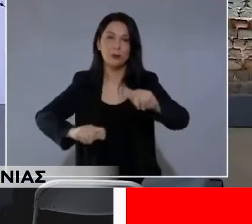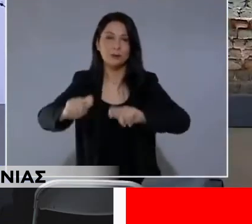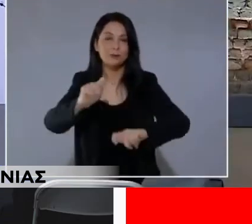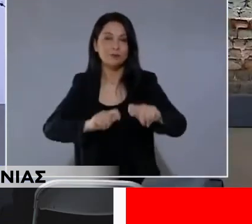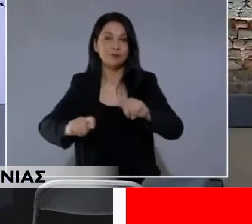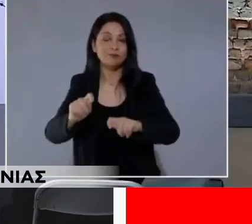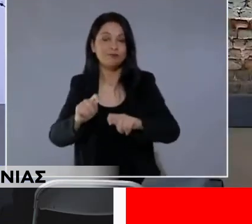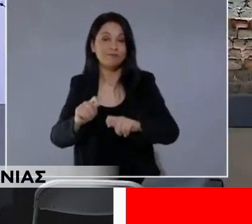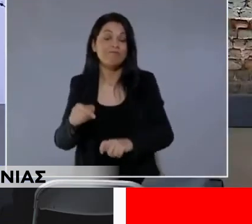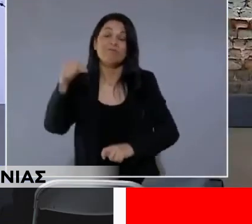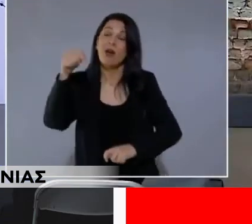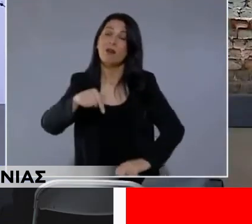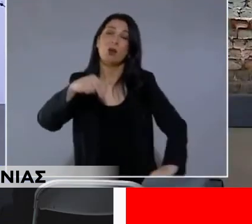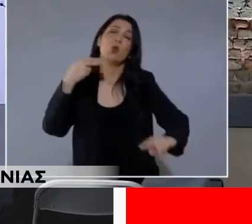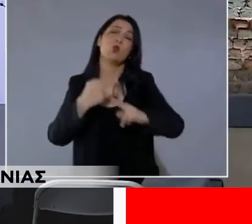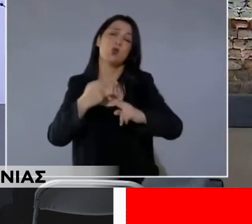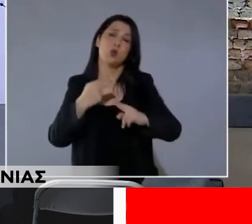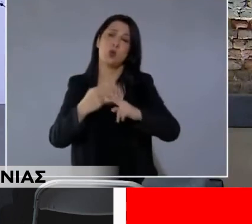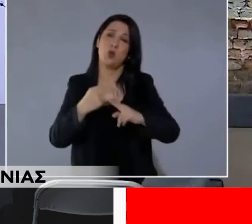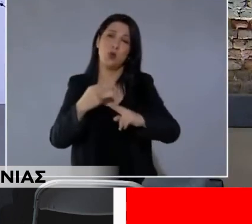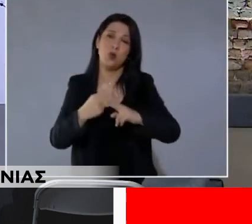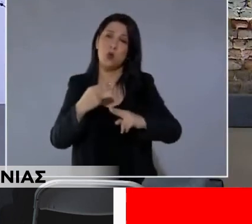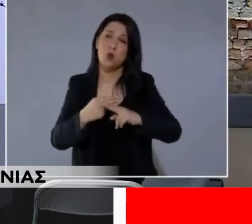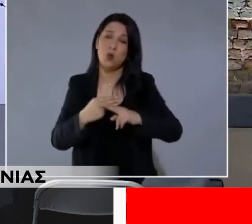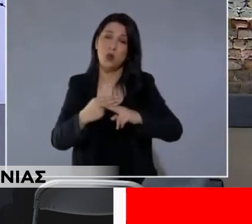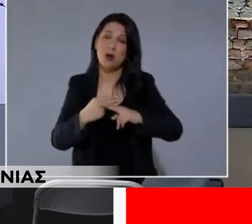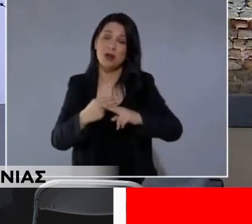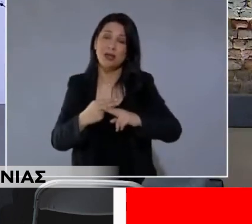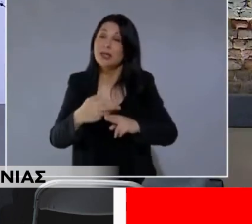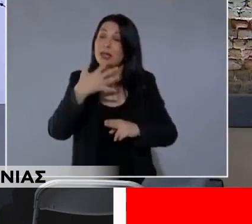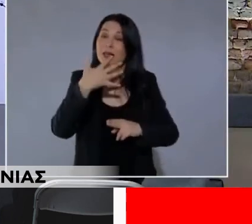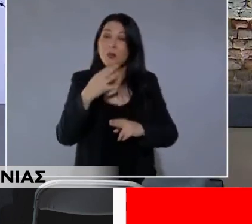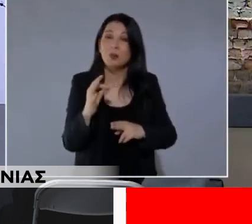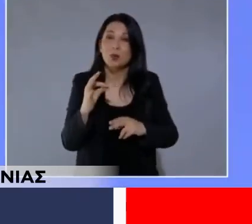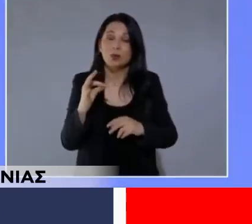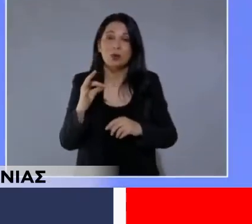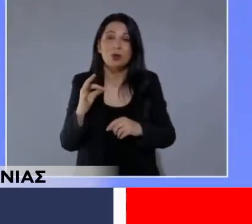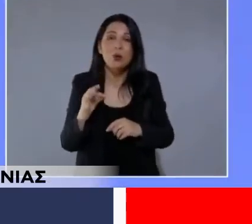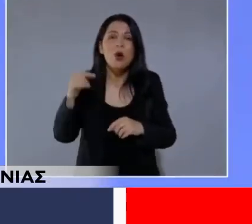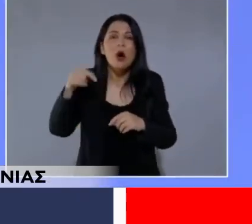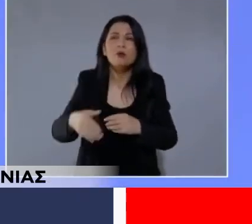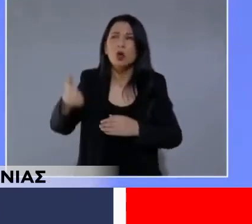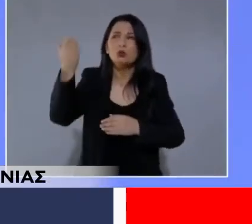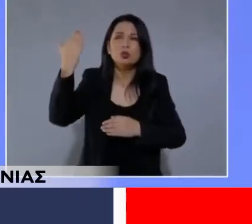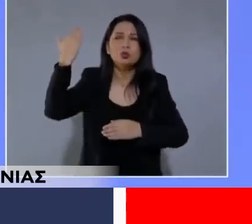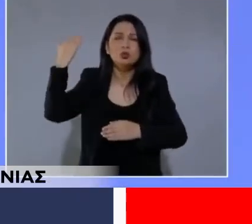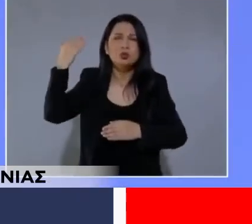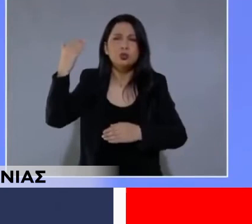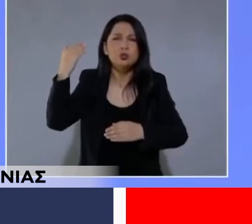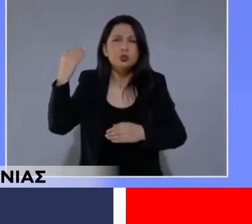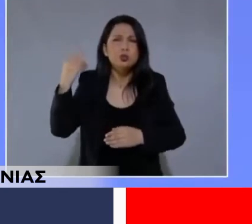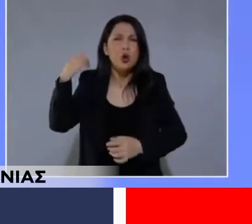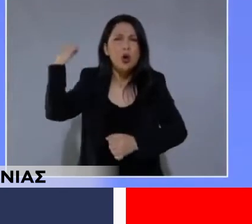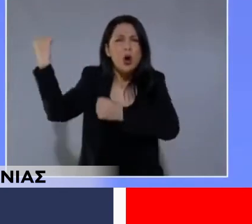αυτή είναι μια μεγάλη μέρα για τον τόπο μας. Καθώς ένα έργο που αποτελούσε δίκαιο αίτημα